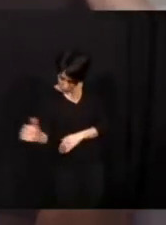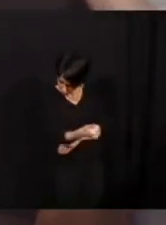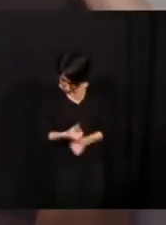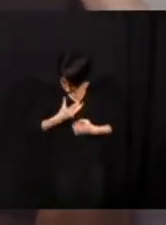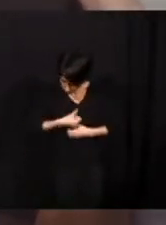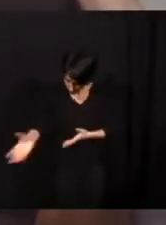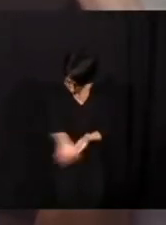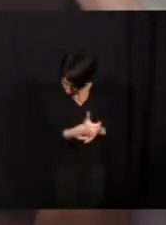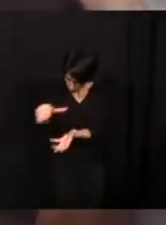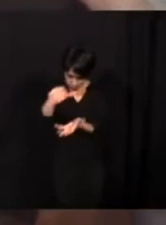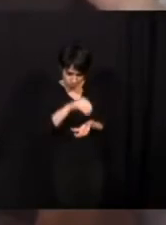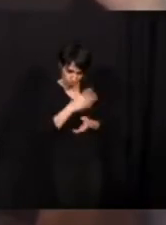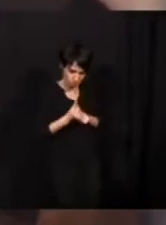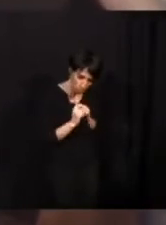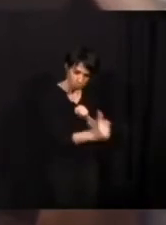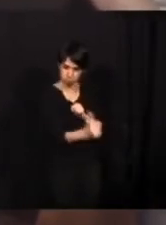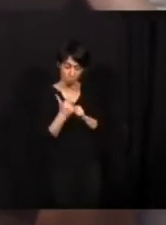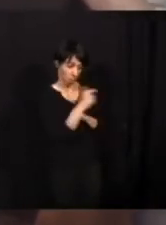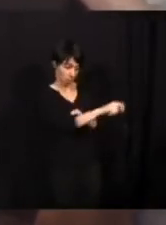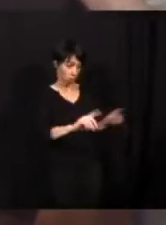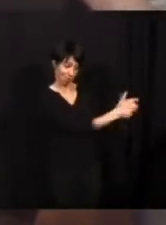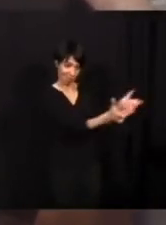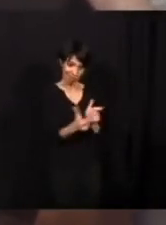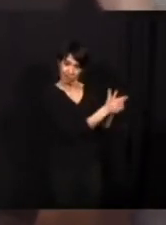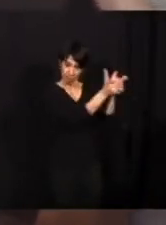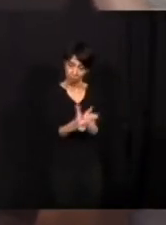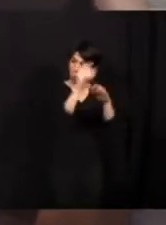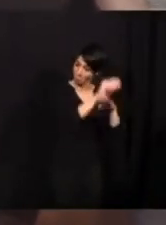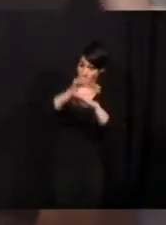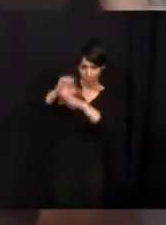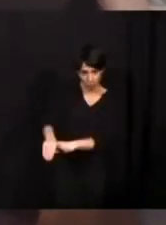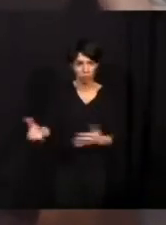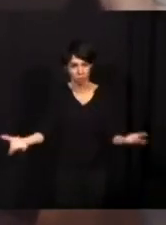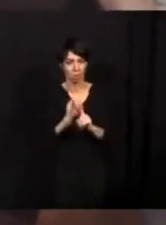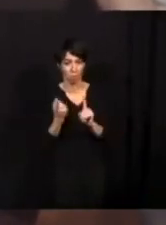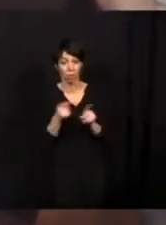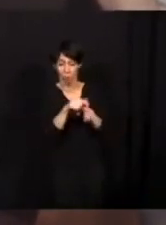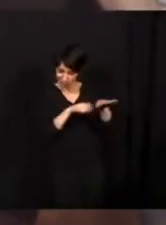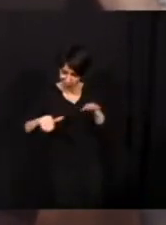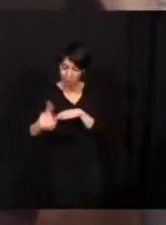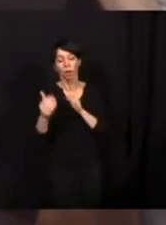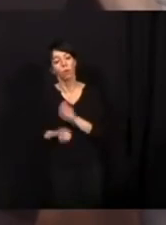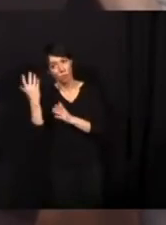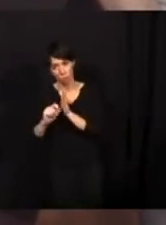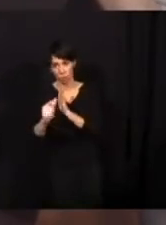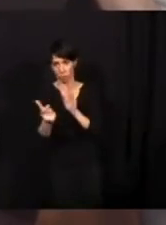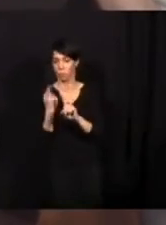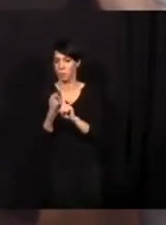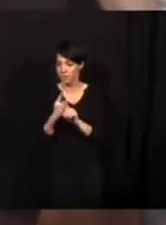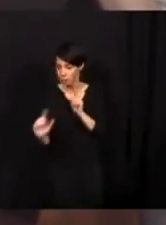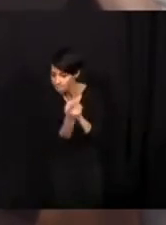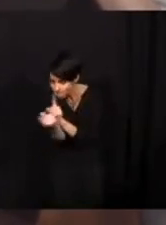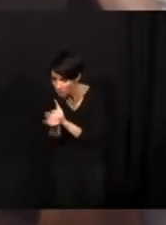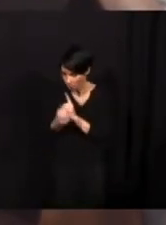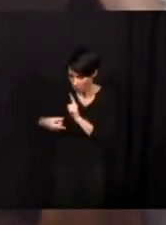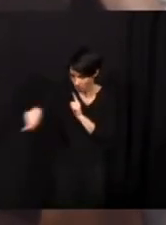les pédocriminels. Des procédures d'alerte obligatoires pour les professionnels en lien avec les enfants seront mises en place. Je veux aussi